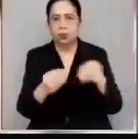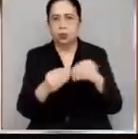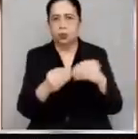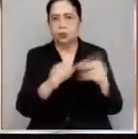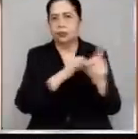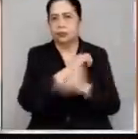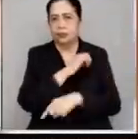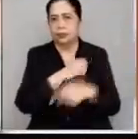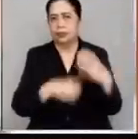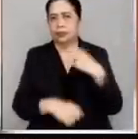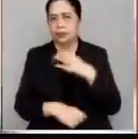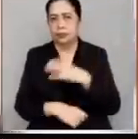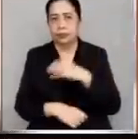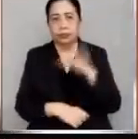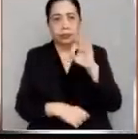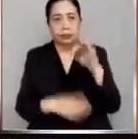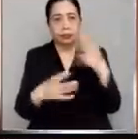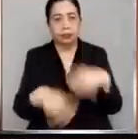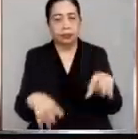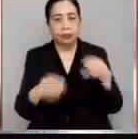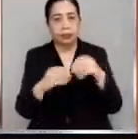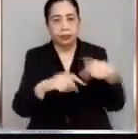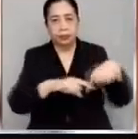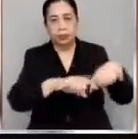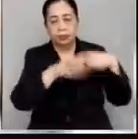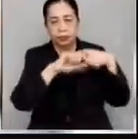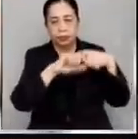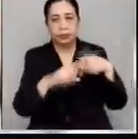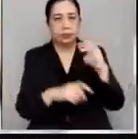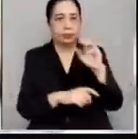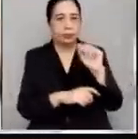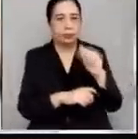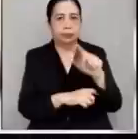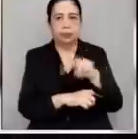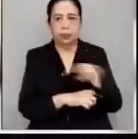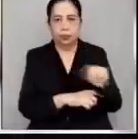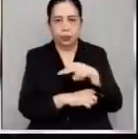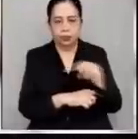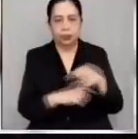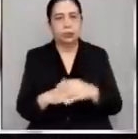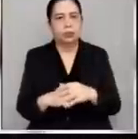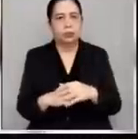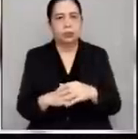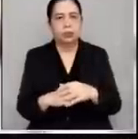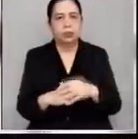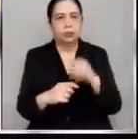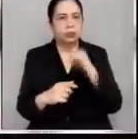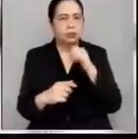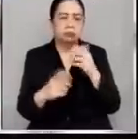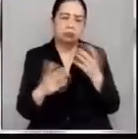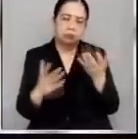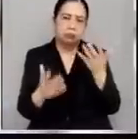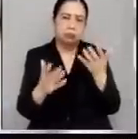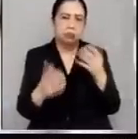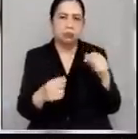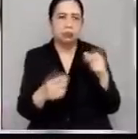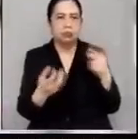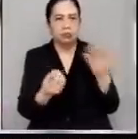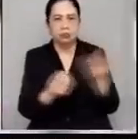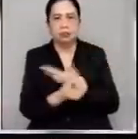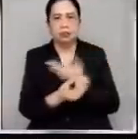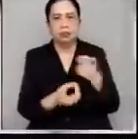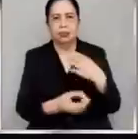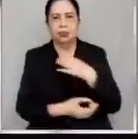Temes oras na matapos ang kanyang suspensyon sa May 22. Hindi raw naaalis ang posibilidad na sipain nga ng Kamara